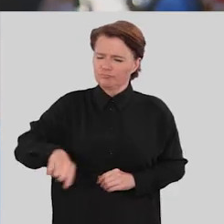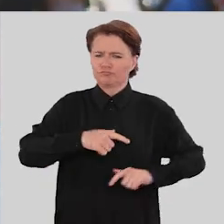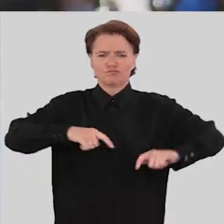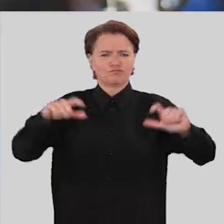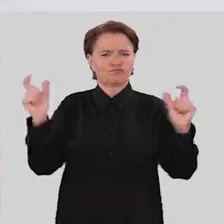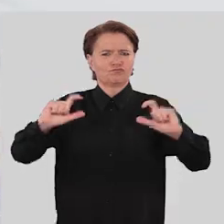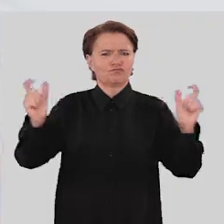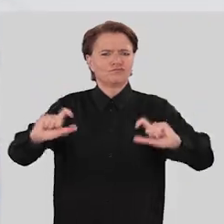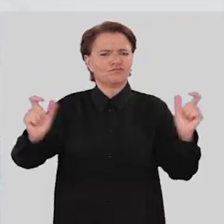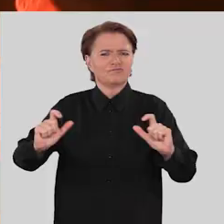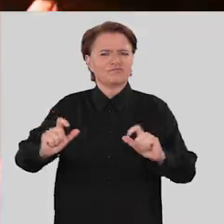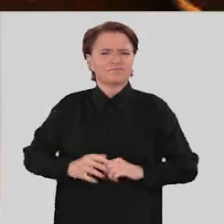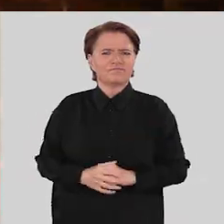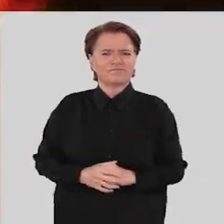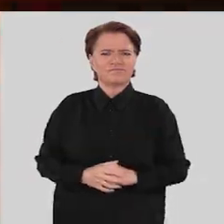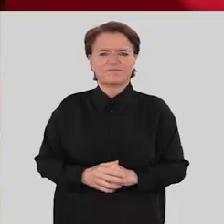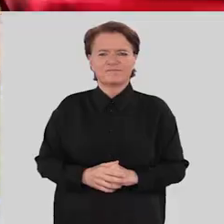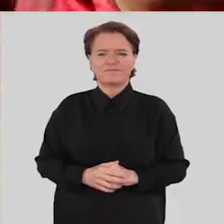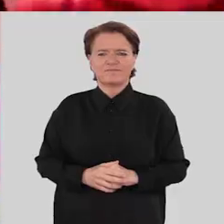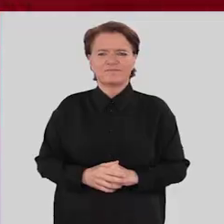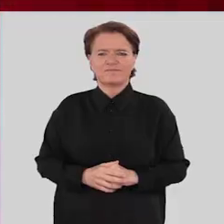Wir lassen uns feiern.